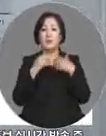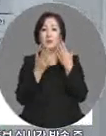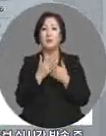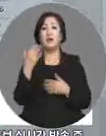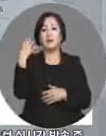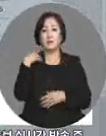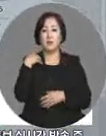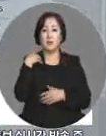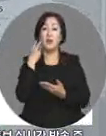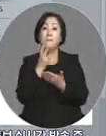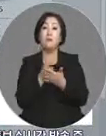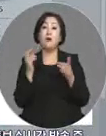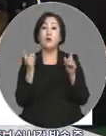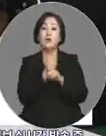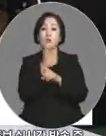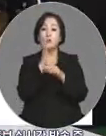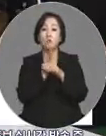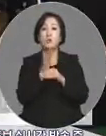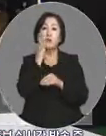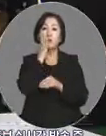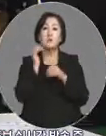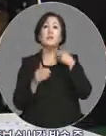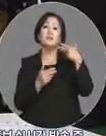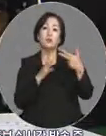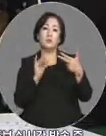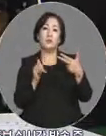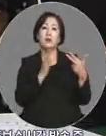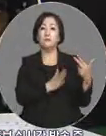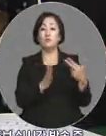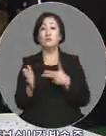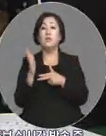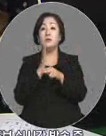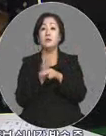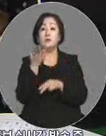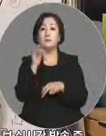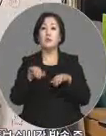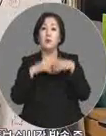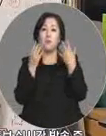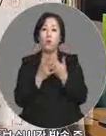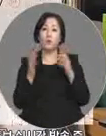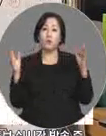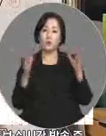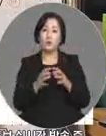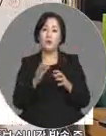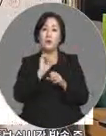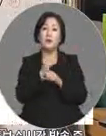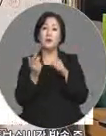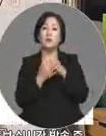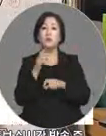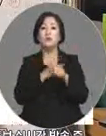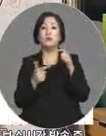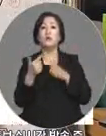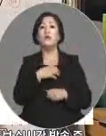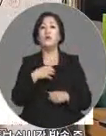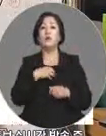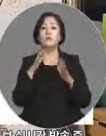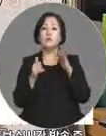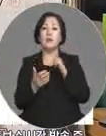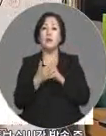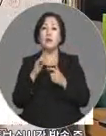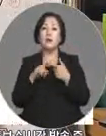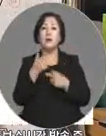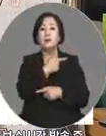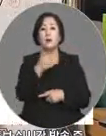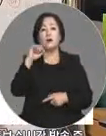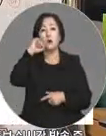두도록 하는 법이 개정되면서 울산에만 7명이 배치됐습니다. 전체를 다 하진 않고 고위험군 위주로 감염